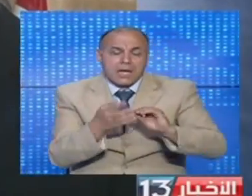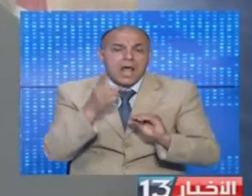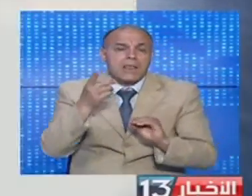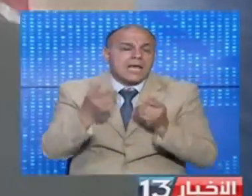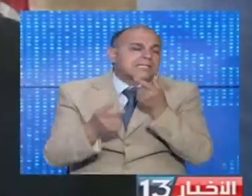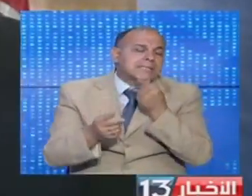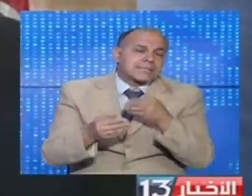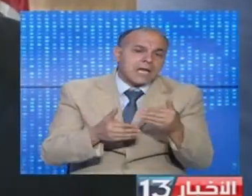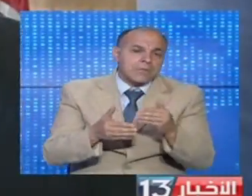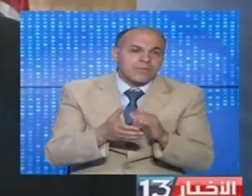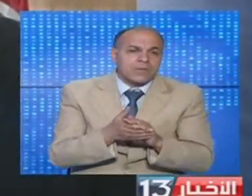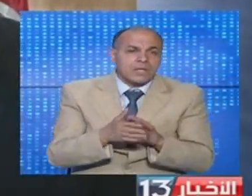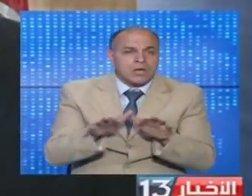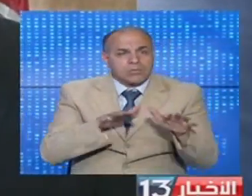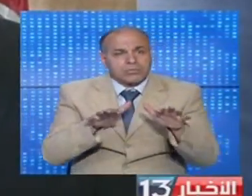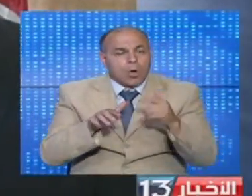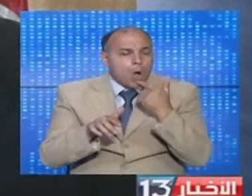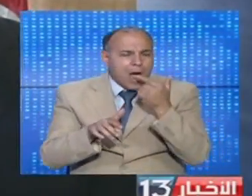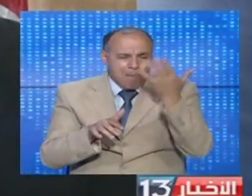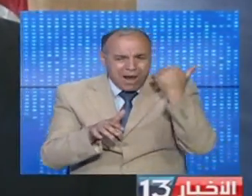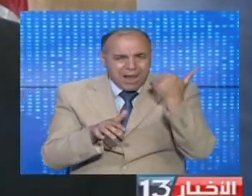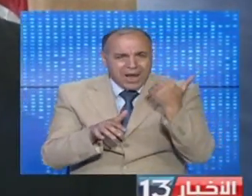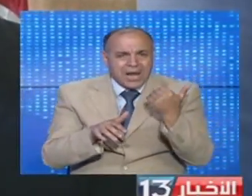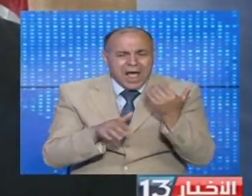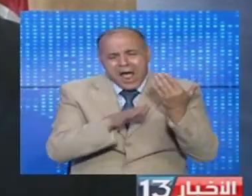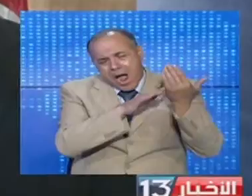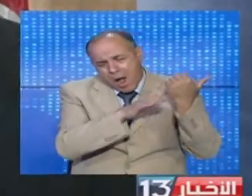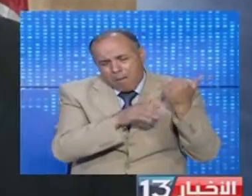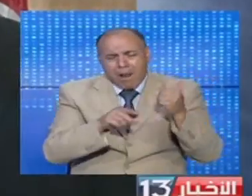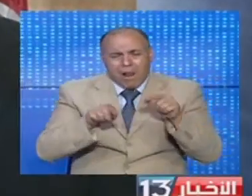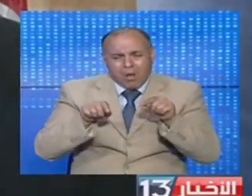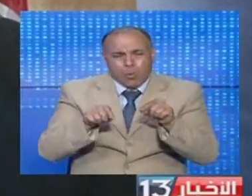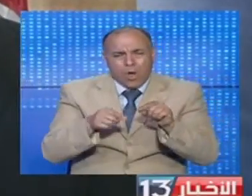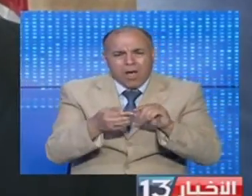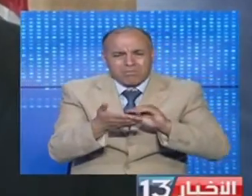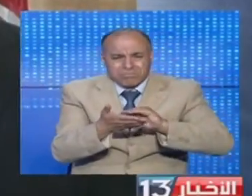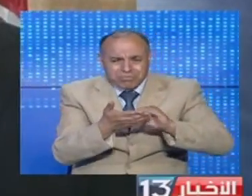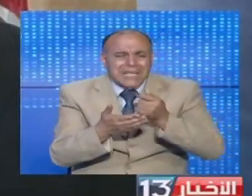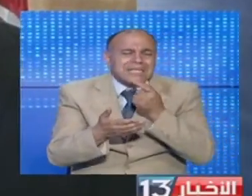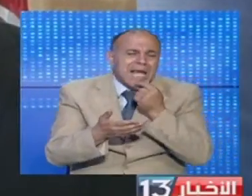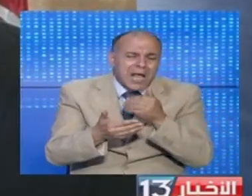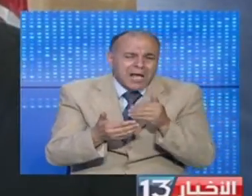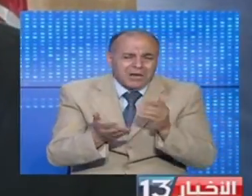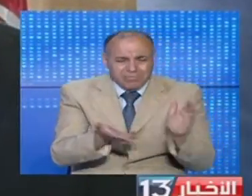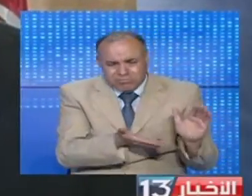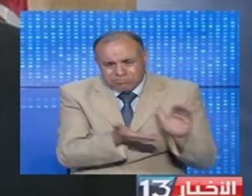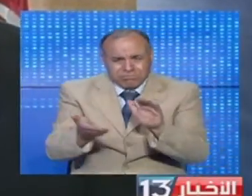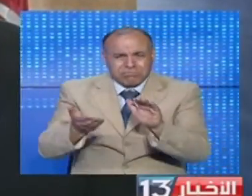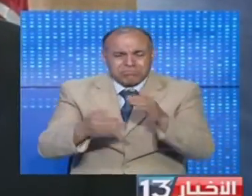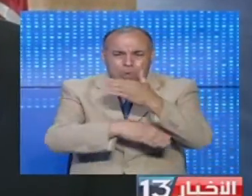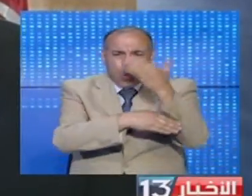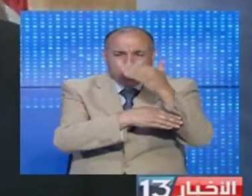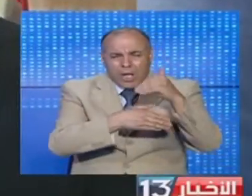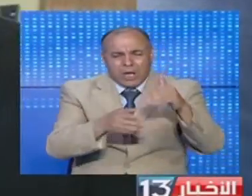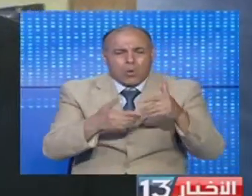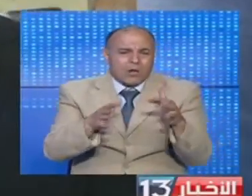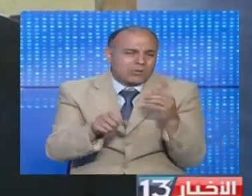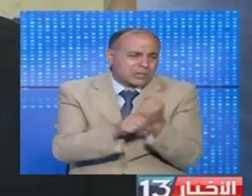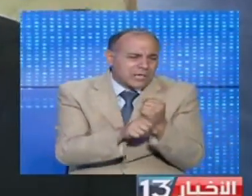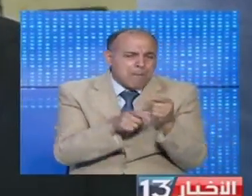اللي بتسهل الاجراءات اللي قالوا عليها من قبل اللي بيملك شيء التجاره